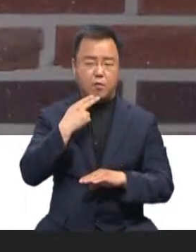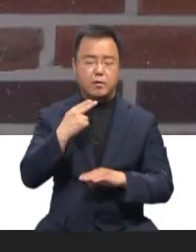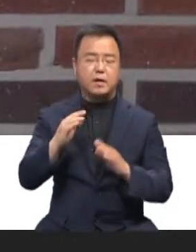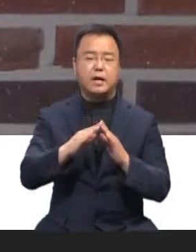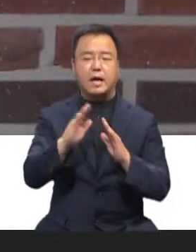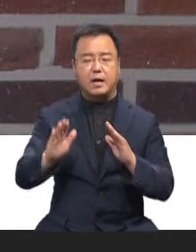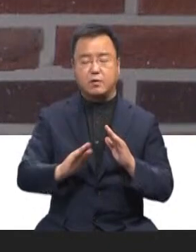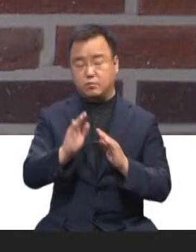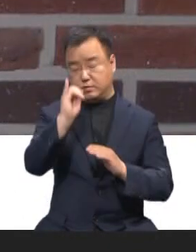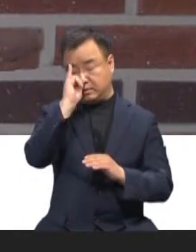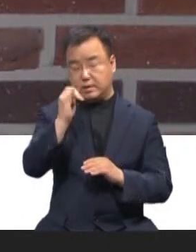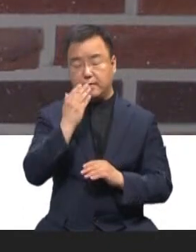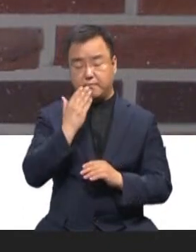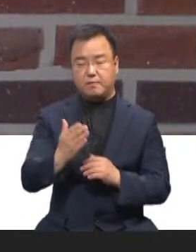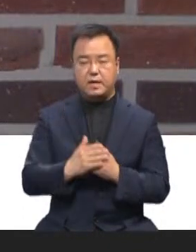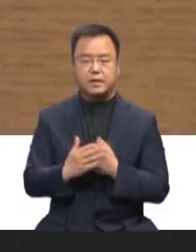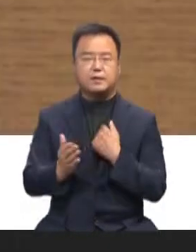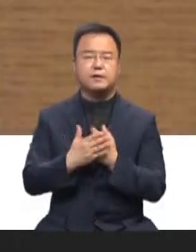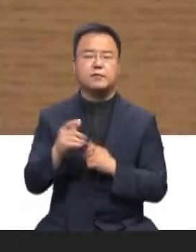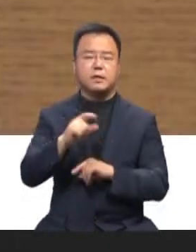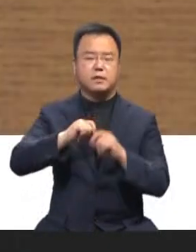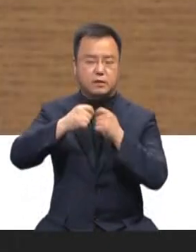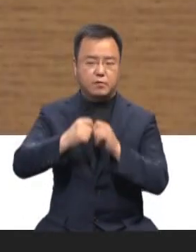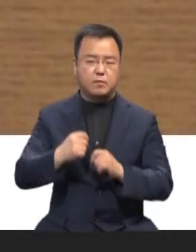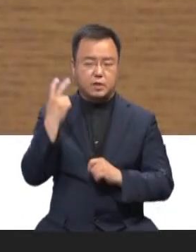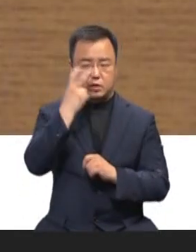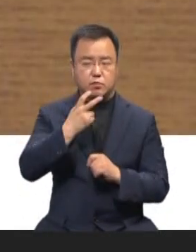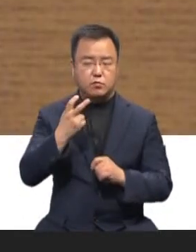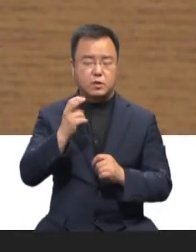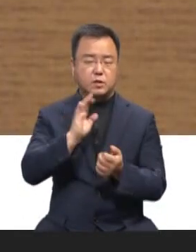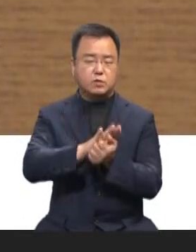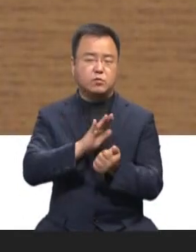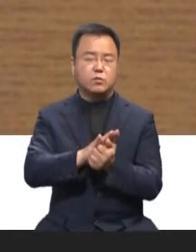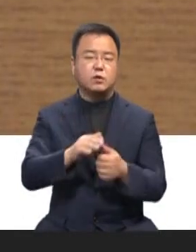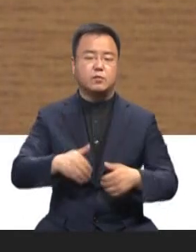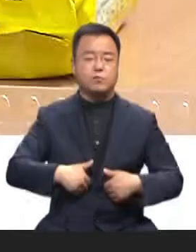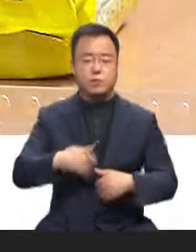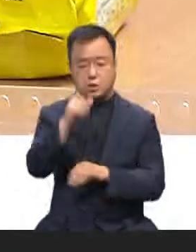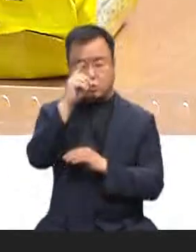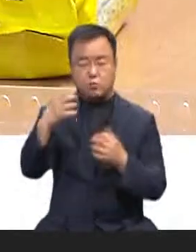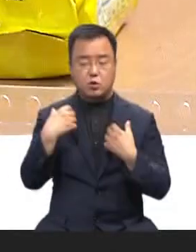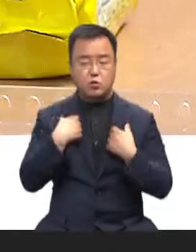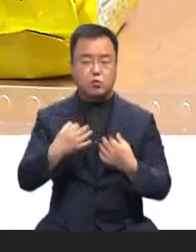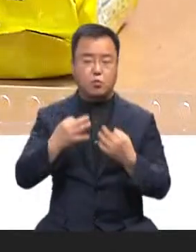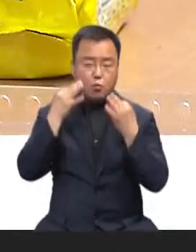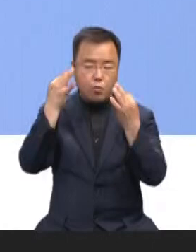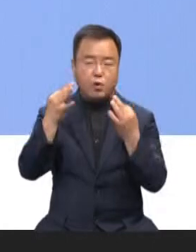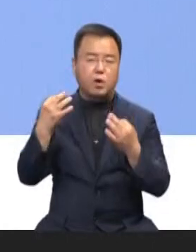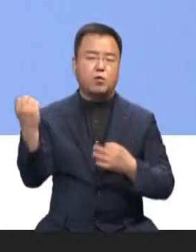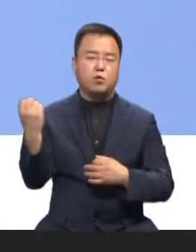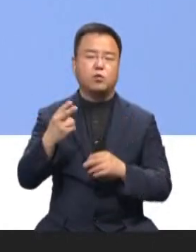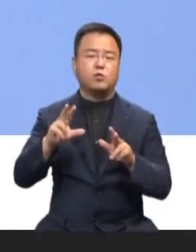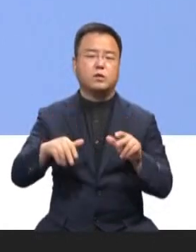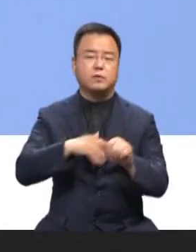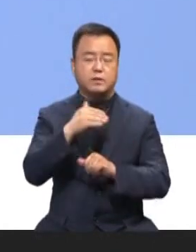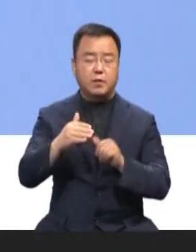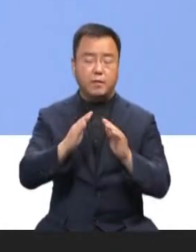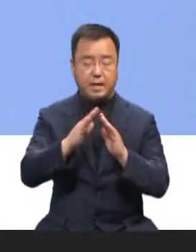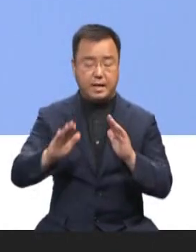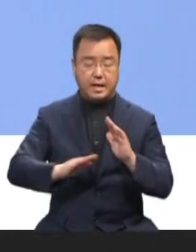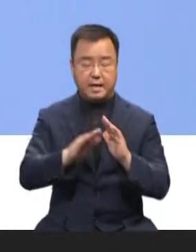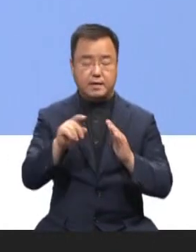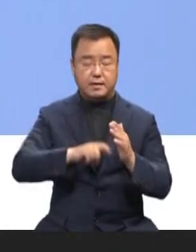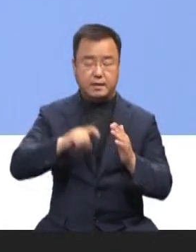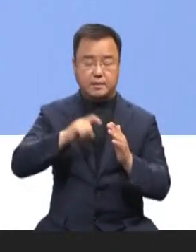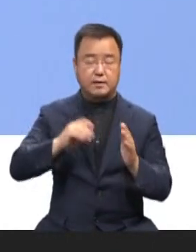그래서 좀 이상 세심한 지원이 더 필요하겠군요 정부의 노력도 중요하겠지만 지금 상황에서 는 가정에서 좀